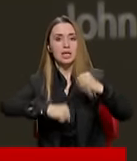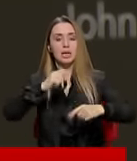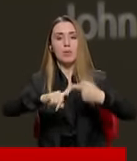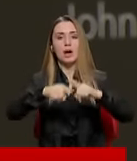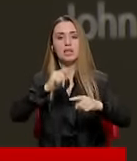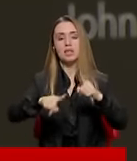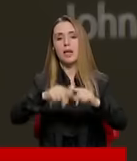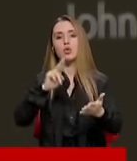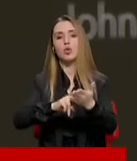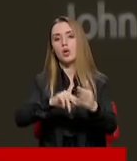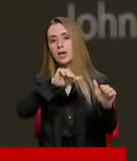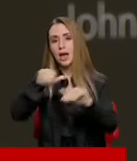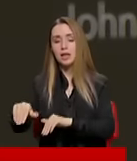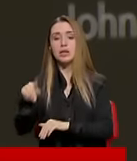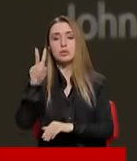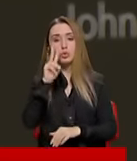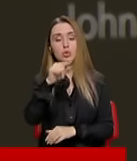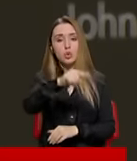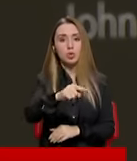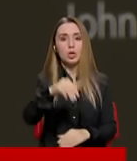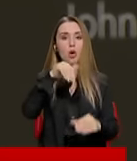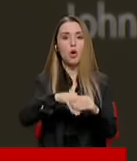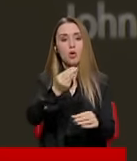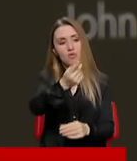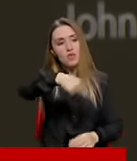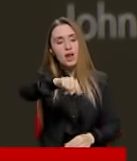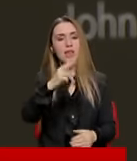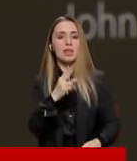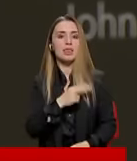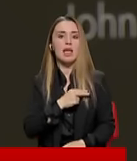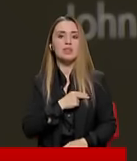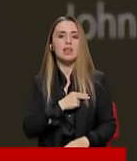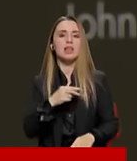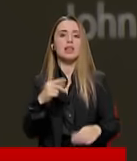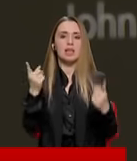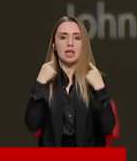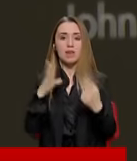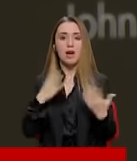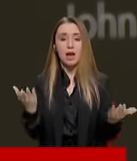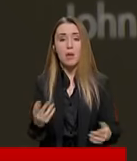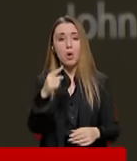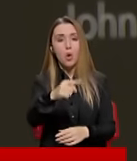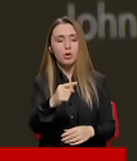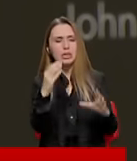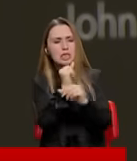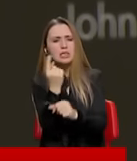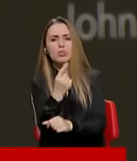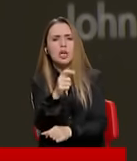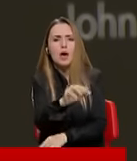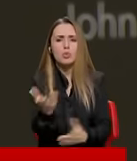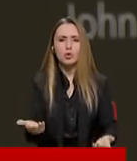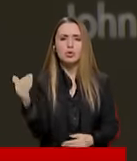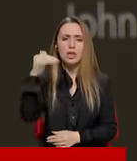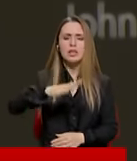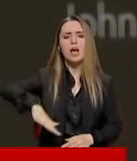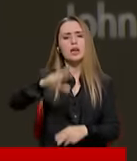aldım görsün Onun da Eee ona oy verenlerin de temsil yetkisi var hem de encümende gizli saklı bir şey yapmıyoruz ki